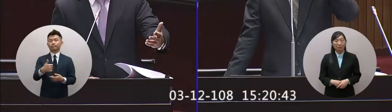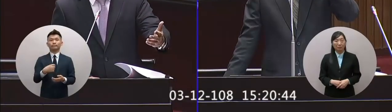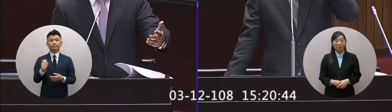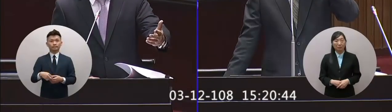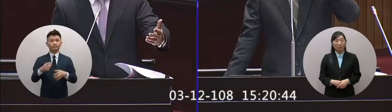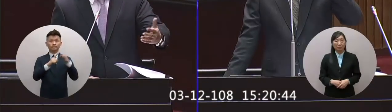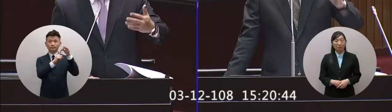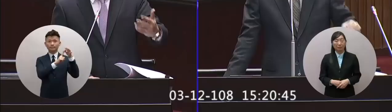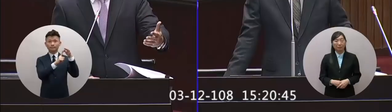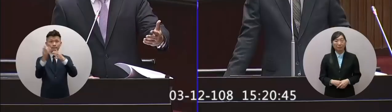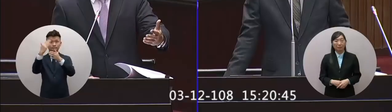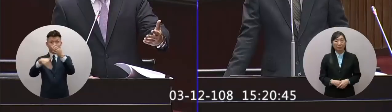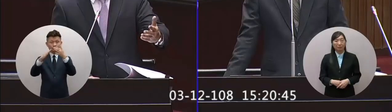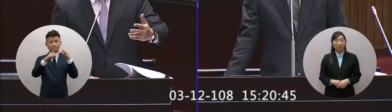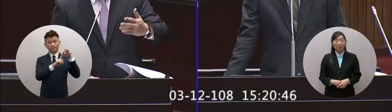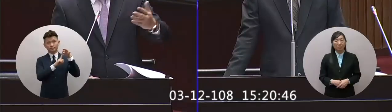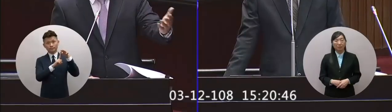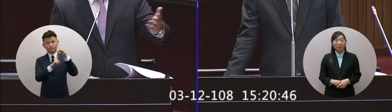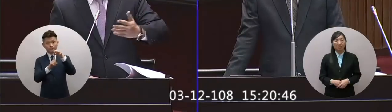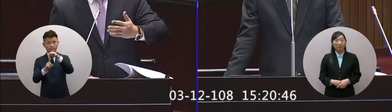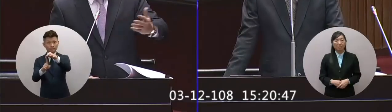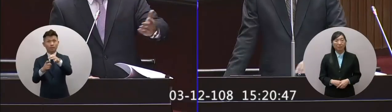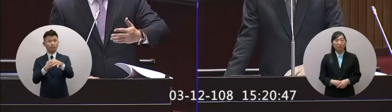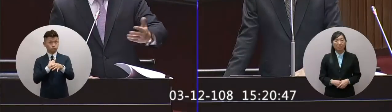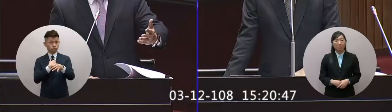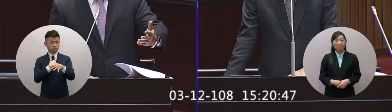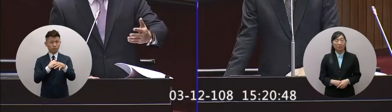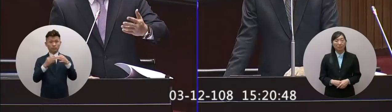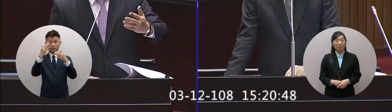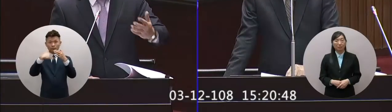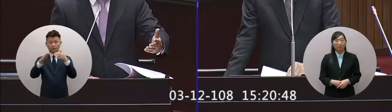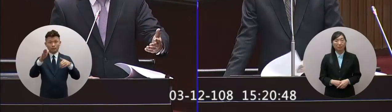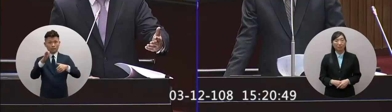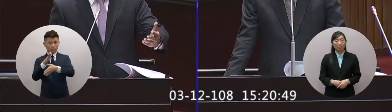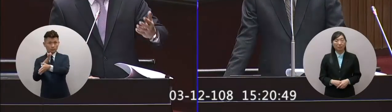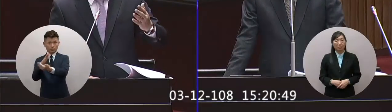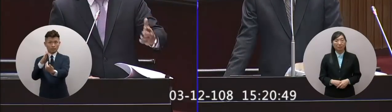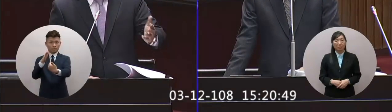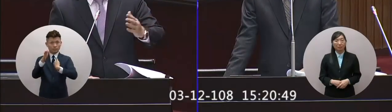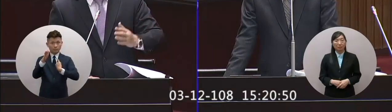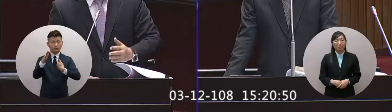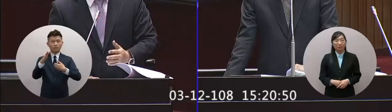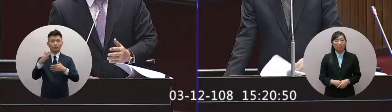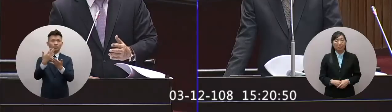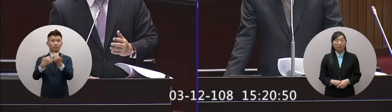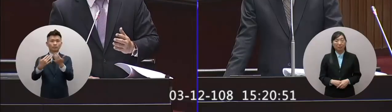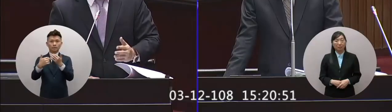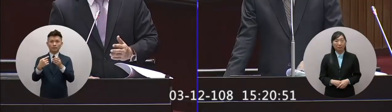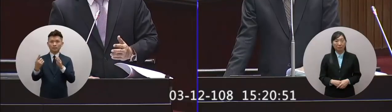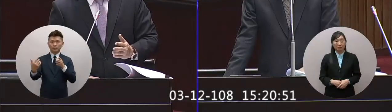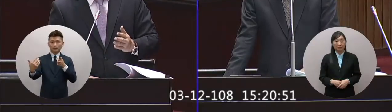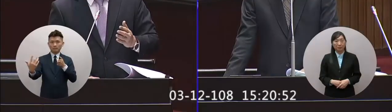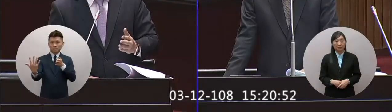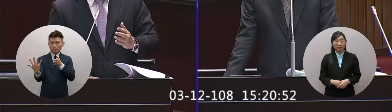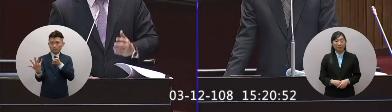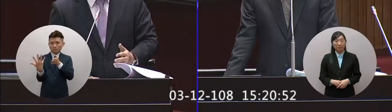进入到校园，尤其是电动车，大幅的减少了出入校园学生他们的一个死